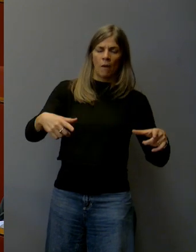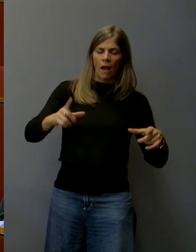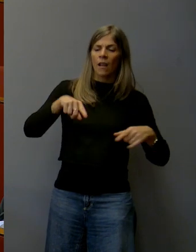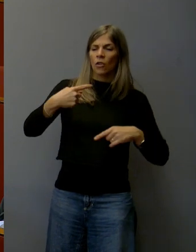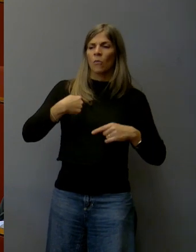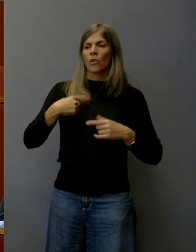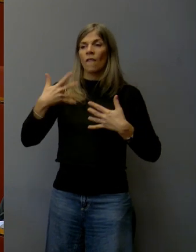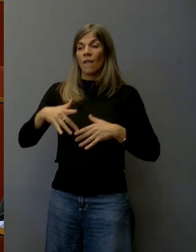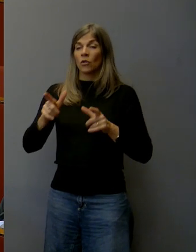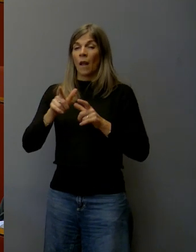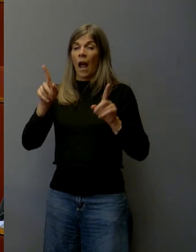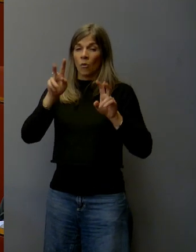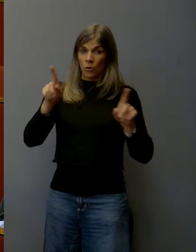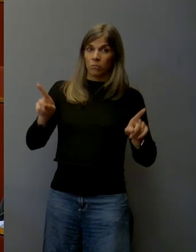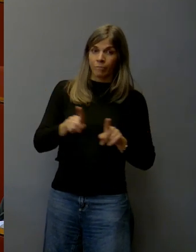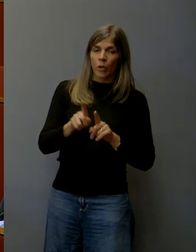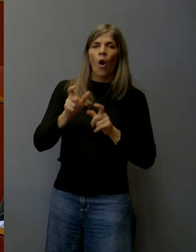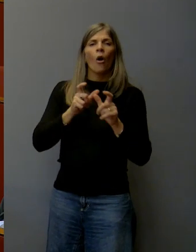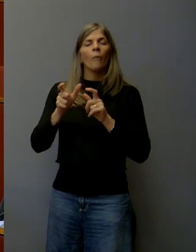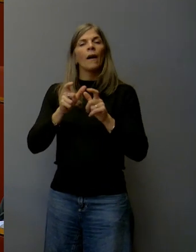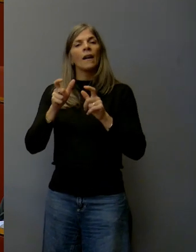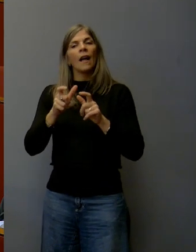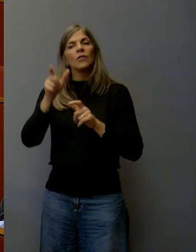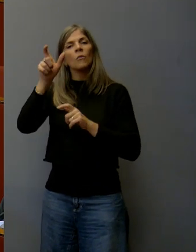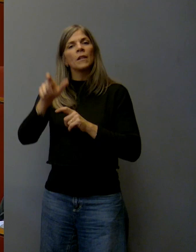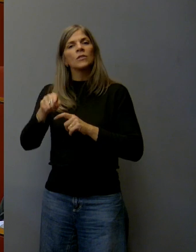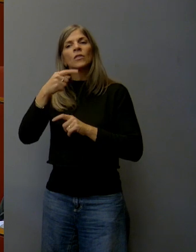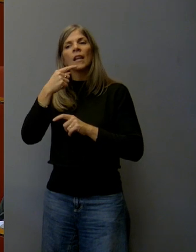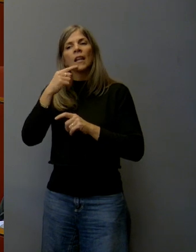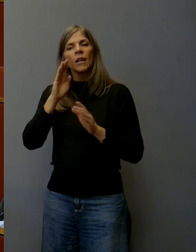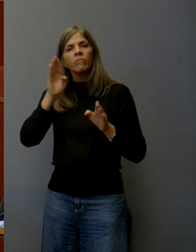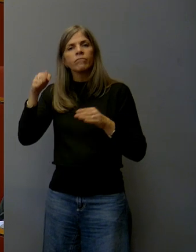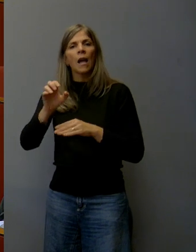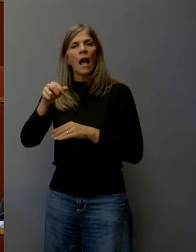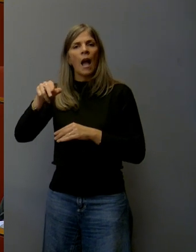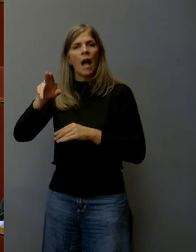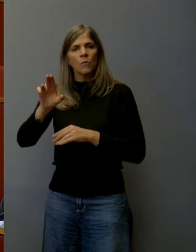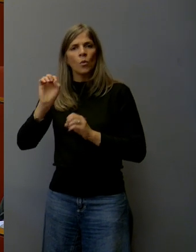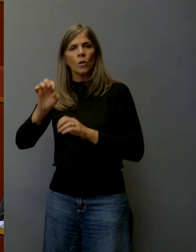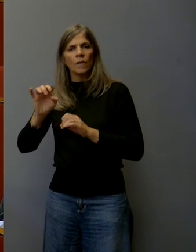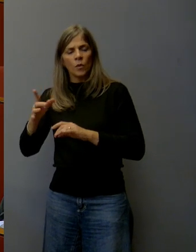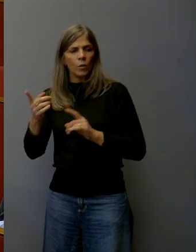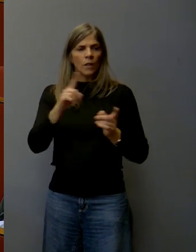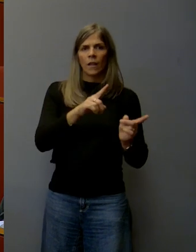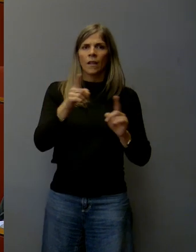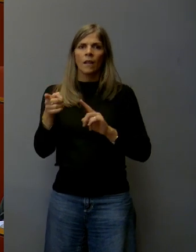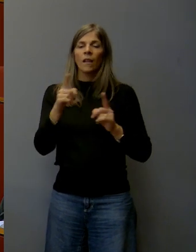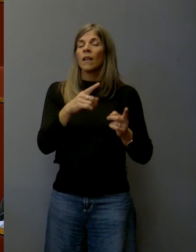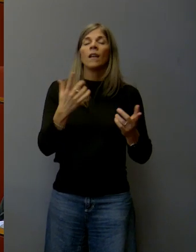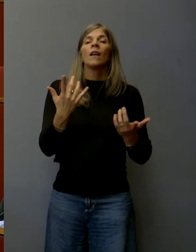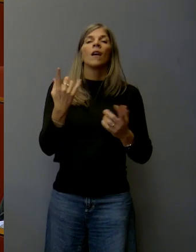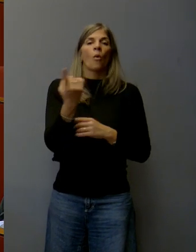e si occupa invece del problema di problemi di armi o rifiuti insomma chi se ne deve occupare se ne occupi non